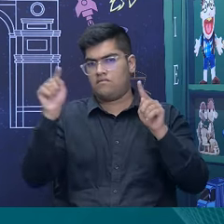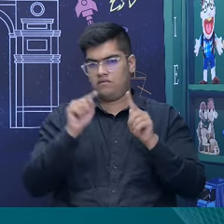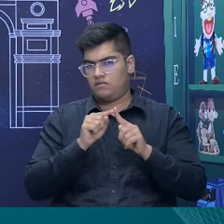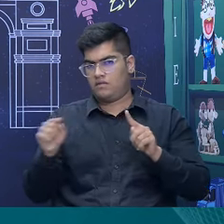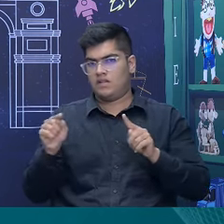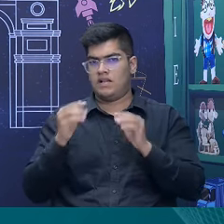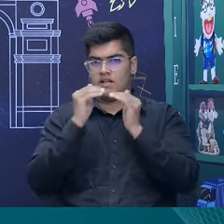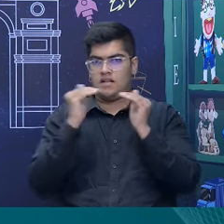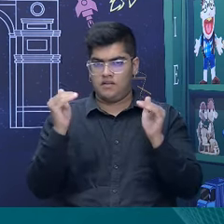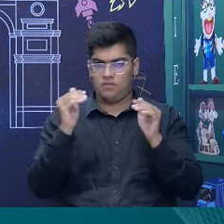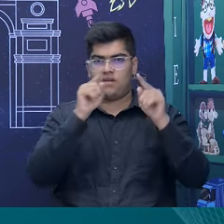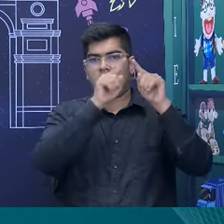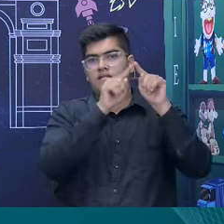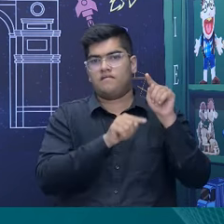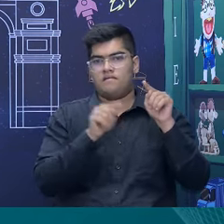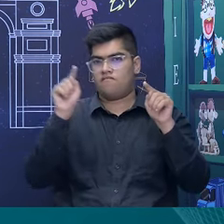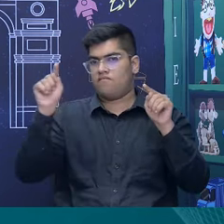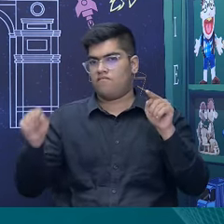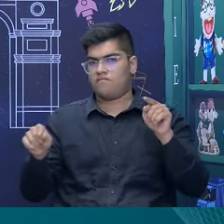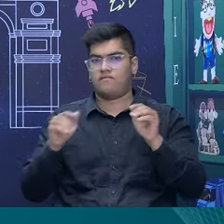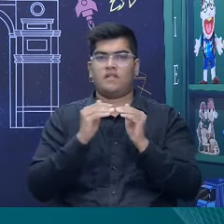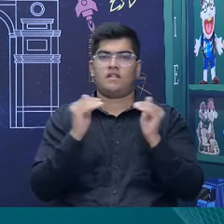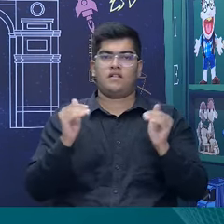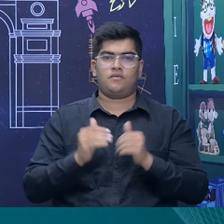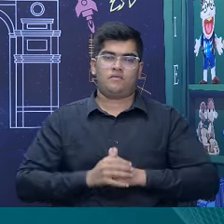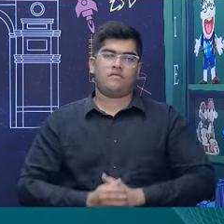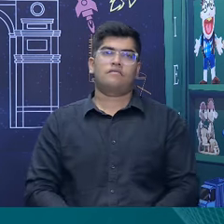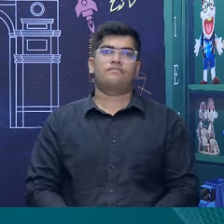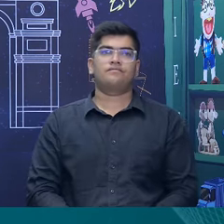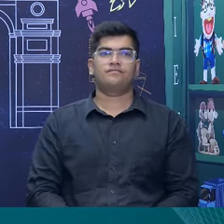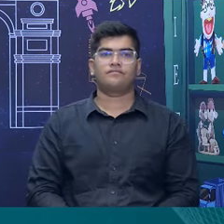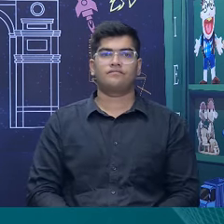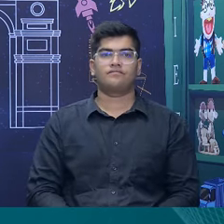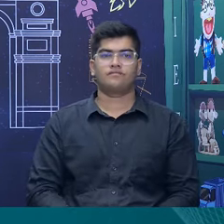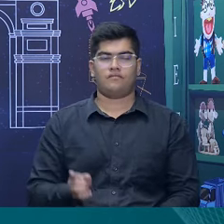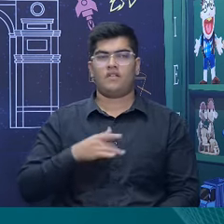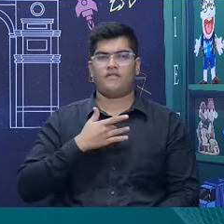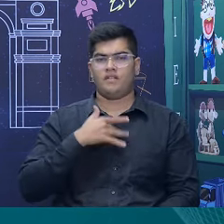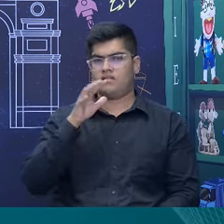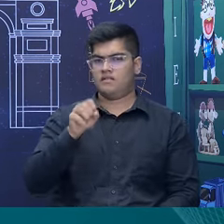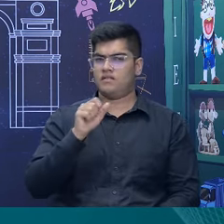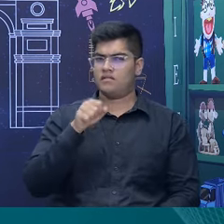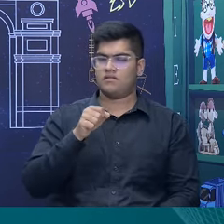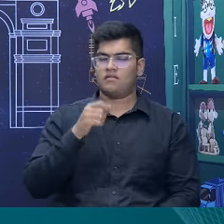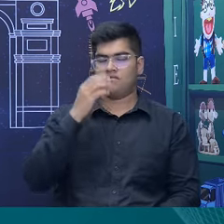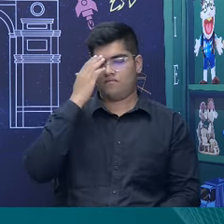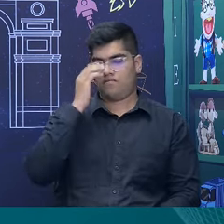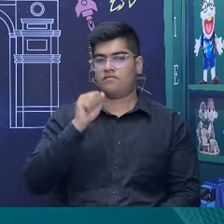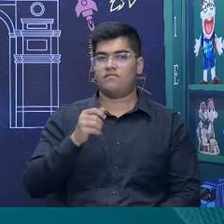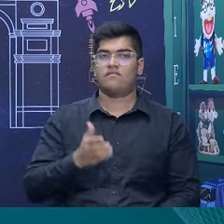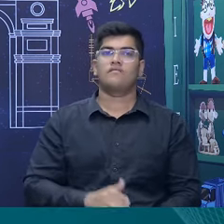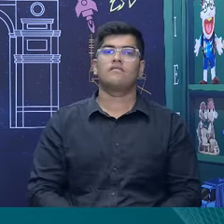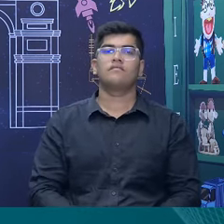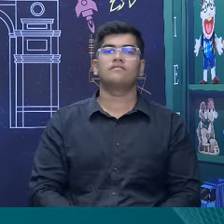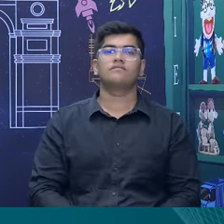बराबर महसूस हो रही है यस मैम एब्सलूट इक्वल है ये महसूस हो रही है आपको तो मैं लर्नर्स को भी दिखा देती